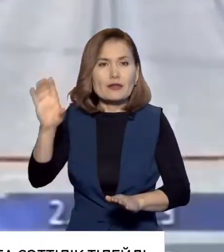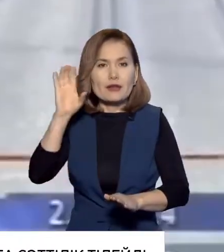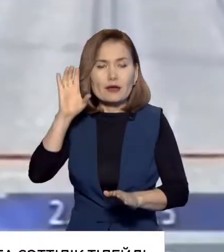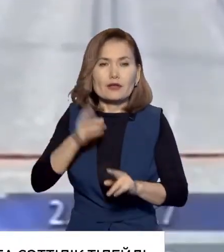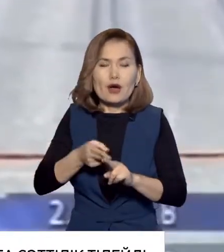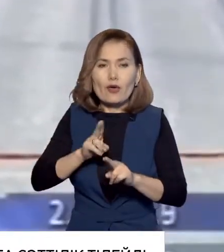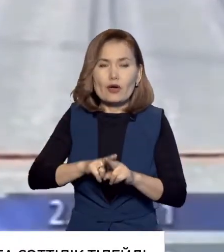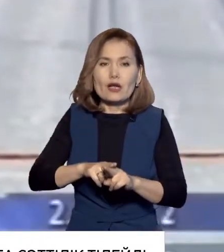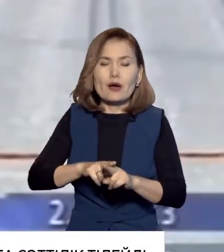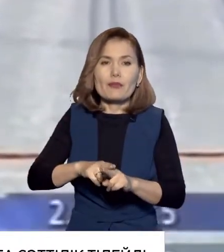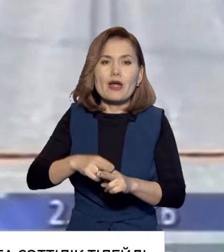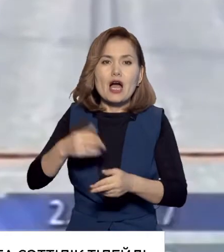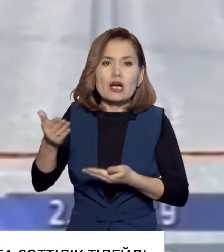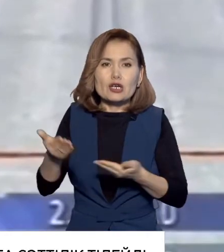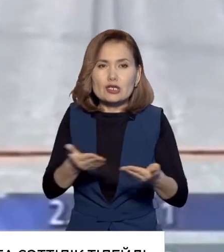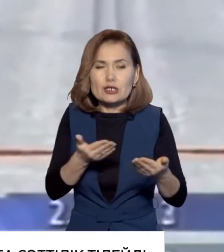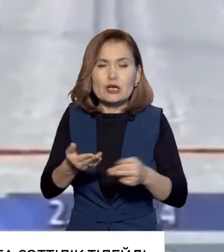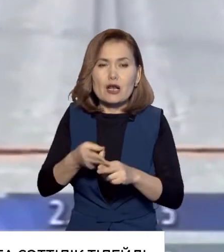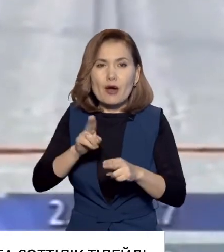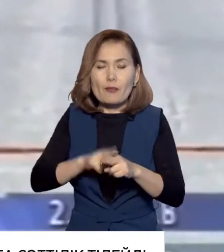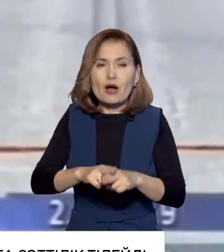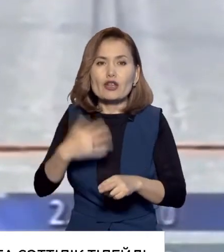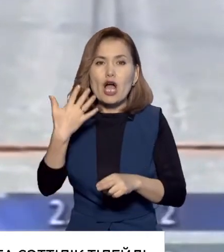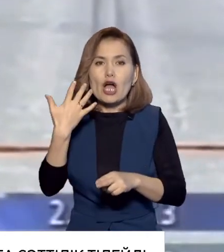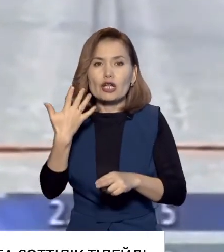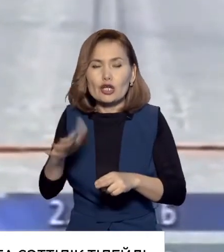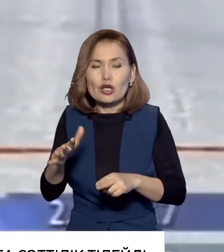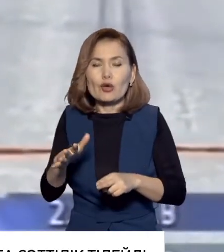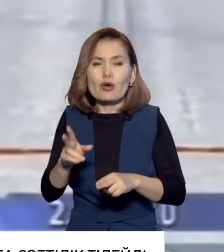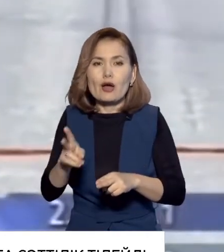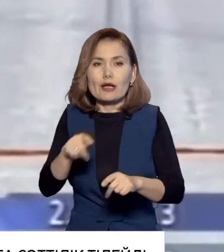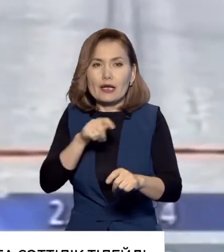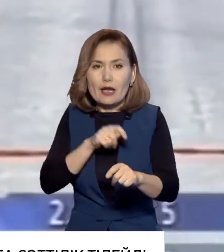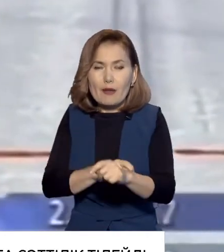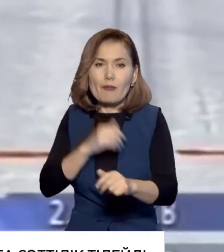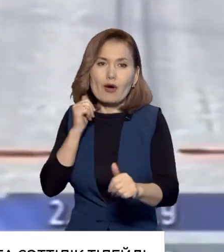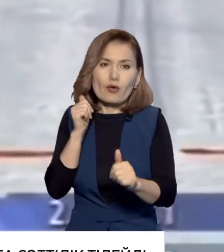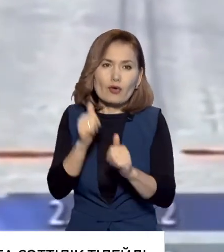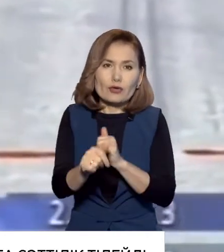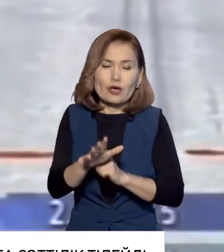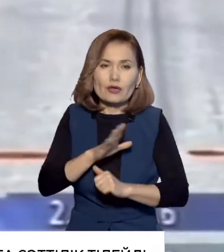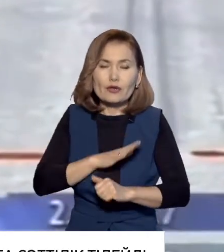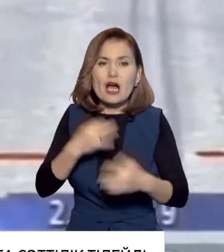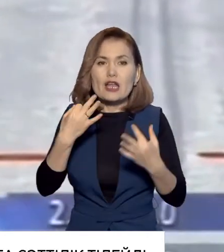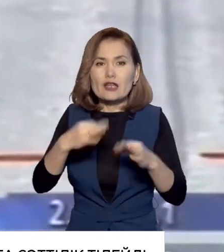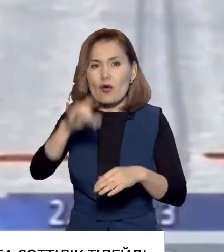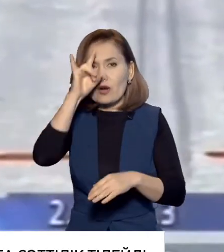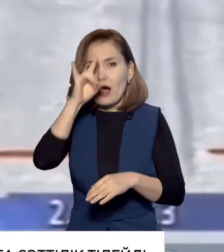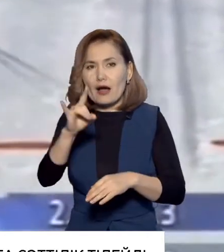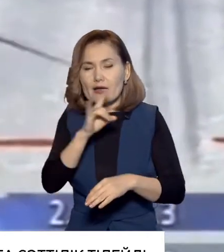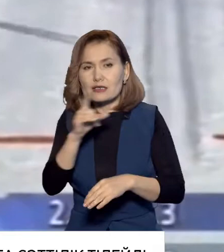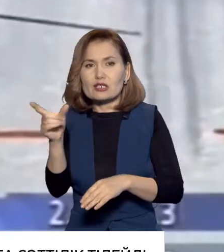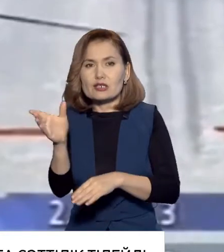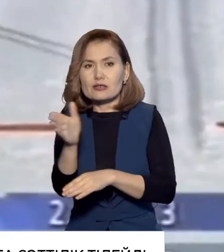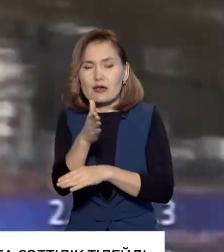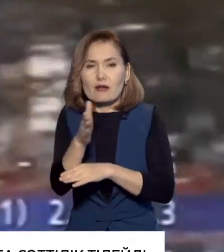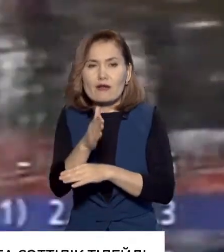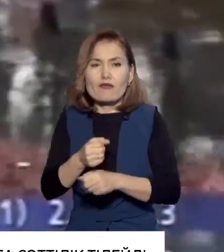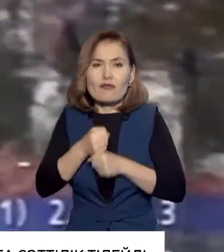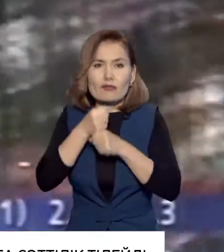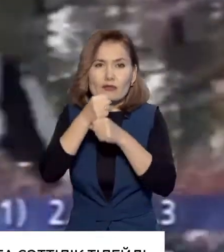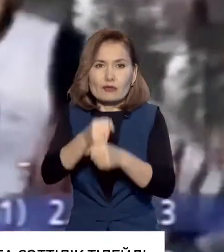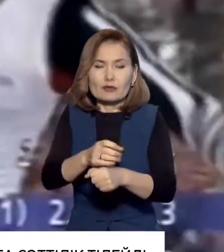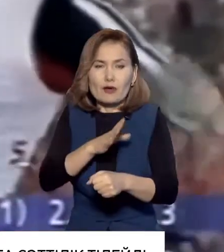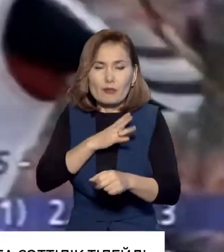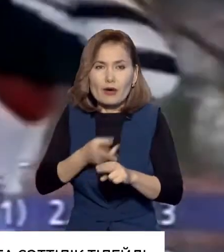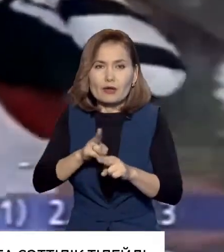ойындарында шаңғышы Владимир Смирнов 50 шақырымдық марафонда мәреге бірінші жетіп, тәуелсіз Қазақстанның қоржынына алғашқы алтын медальді